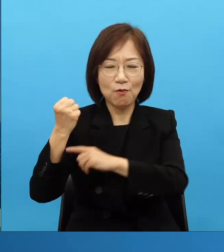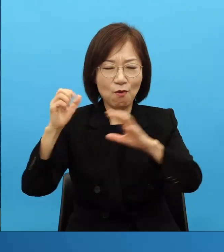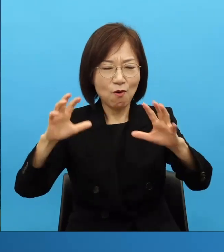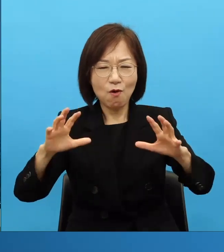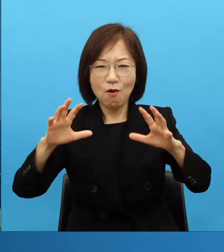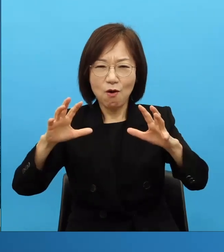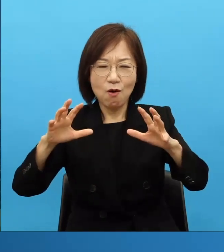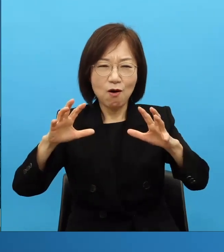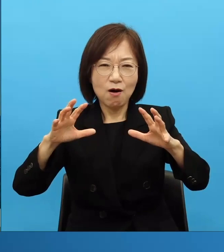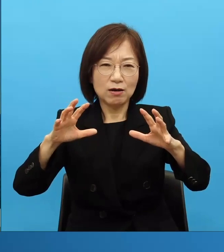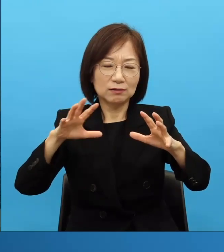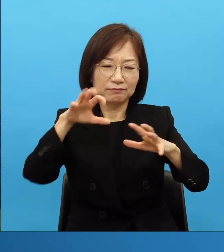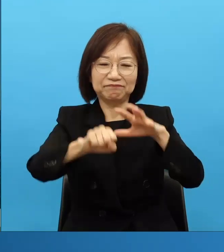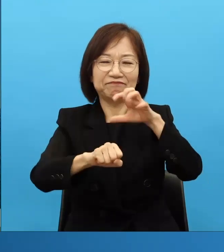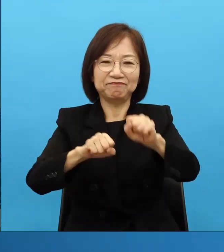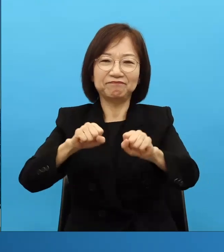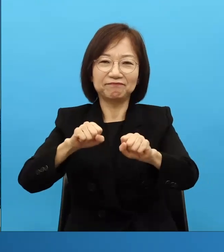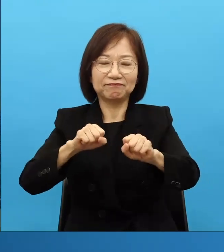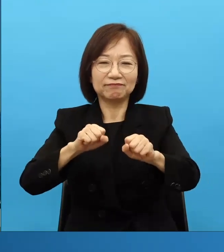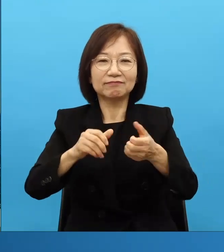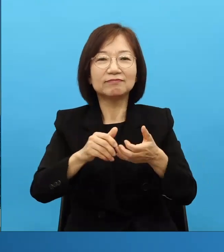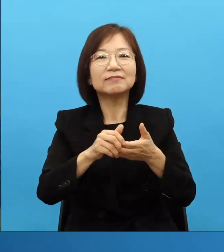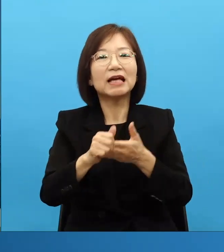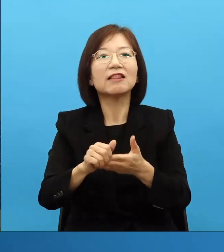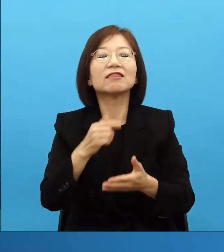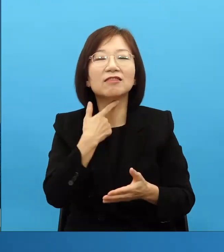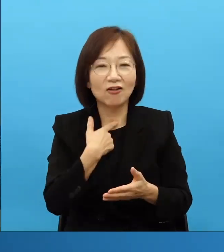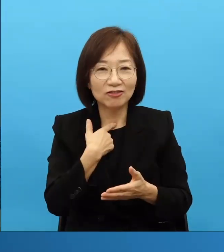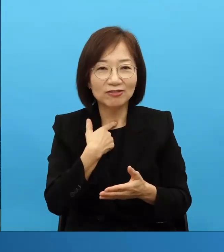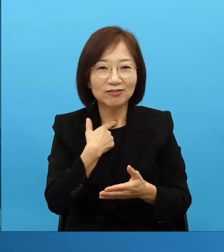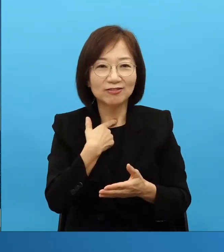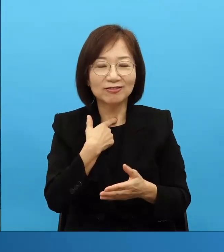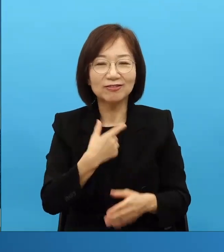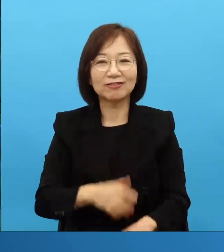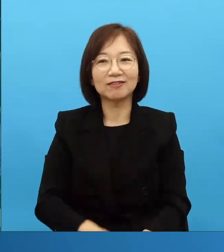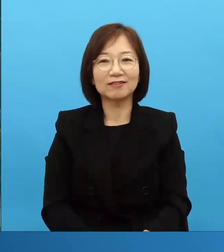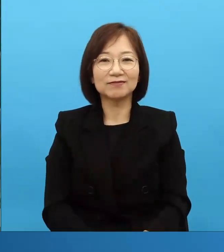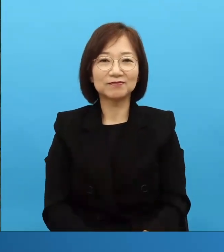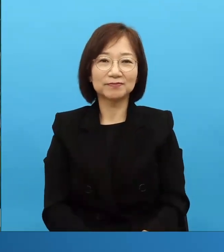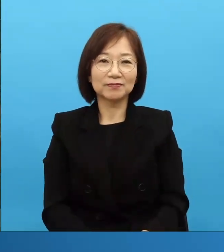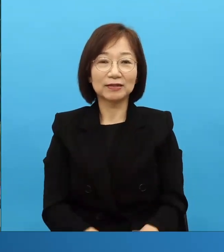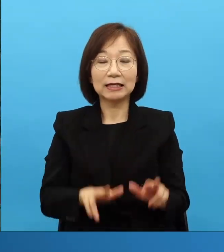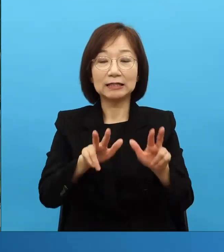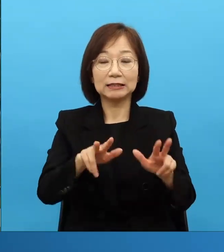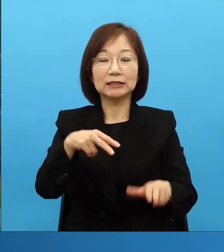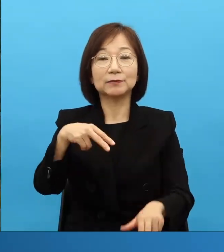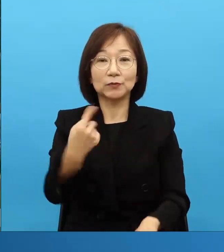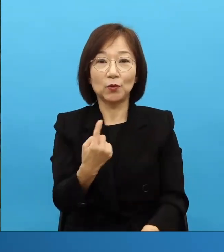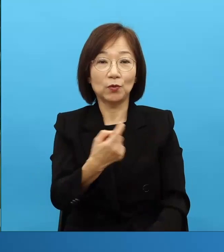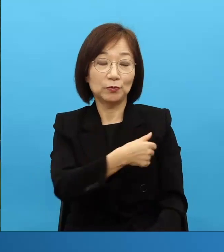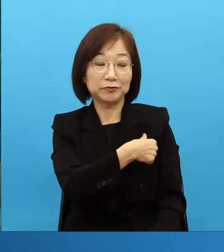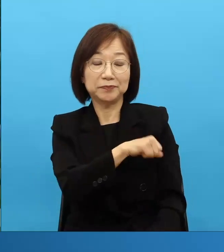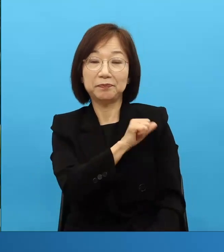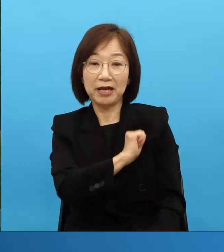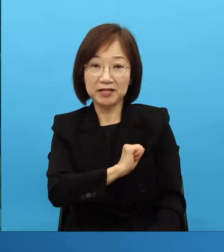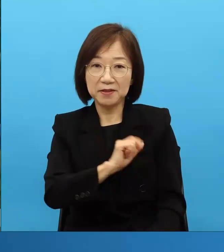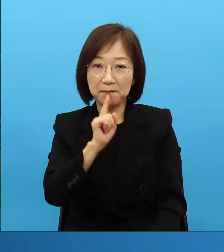대항해 시대를 이끌었어. 이런 영향으로 지금도